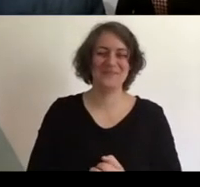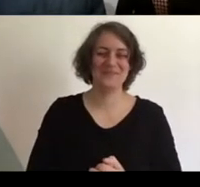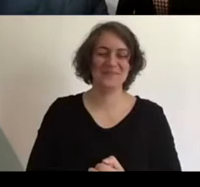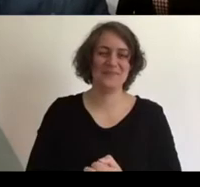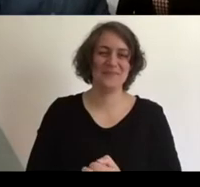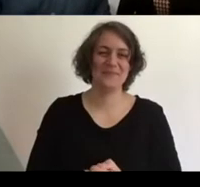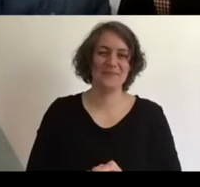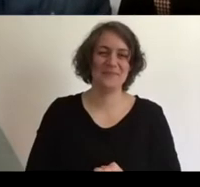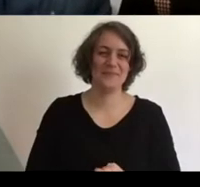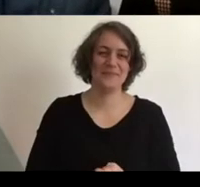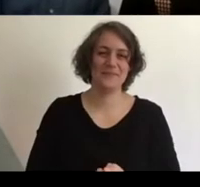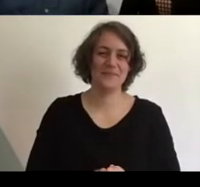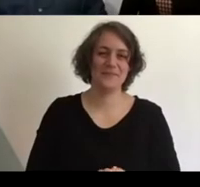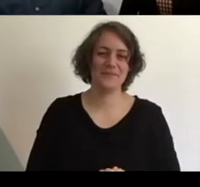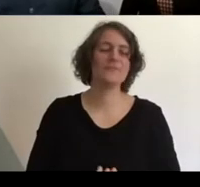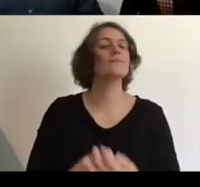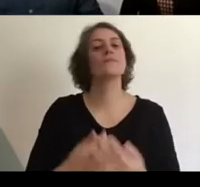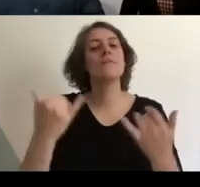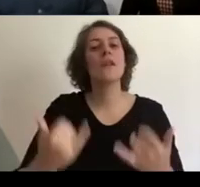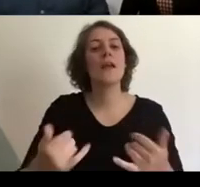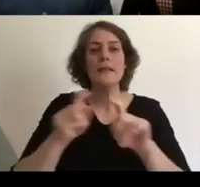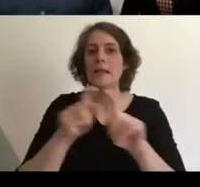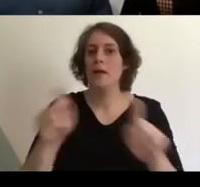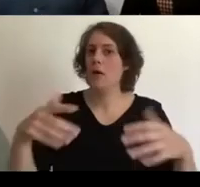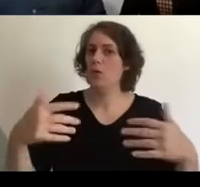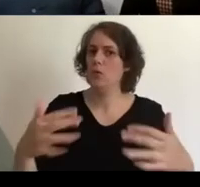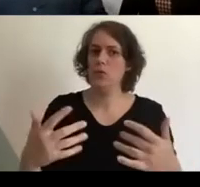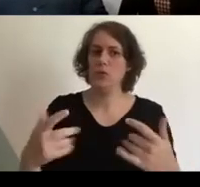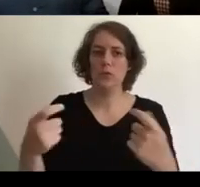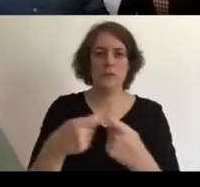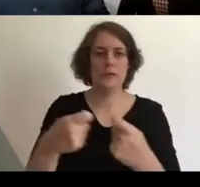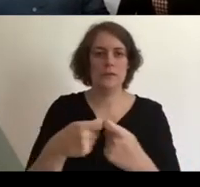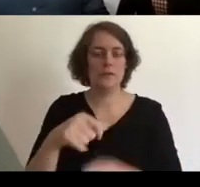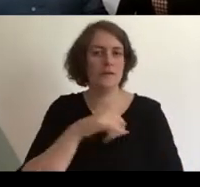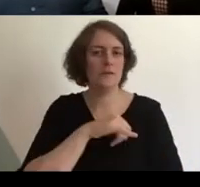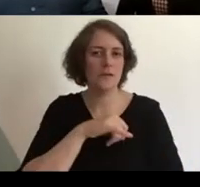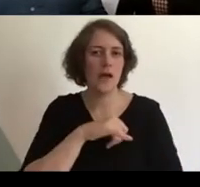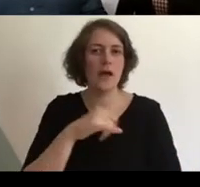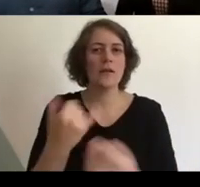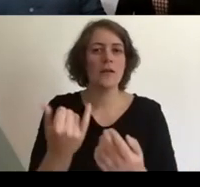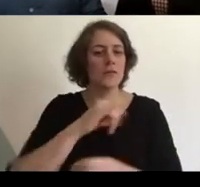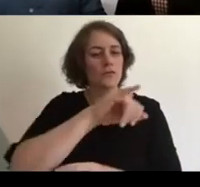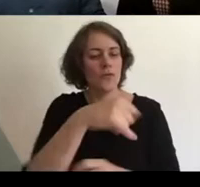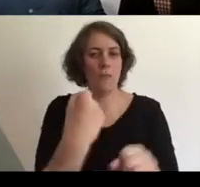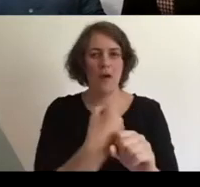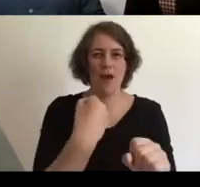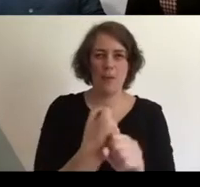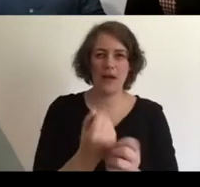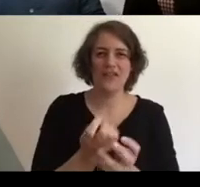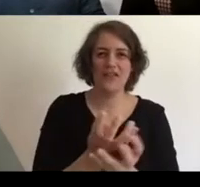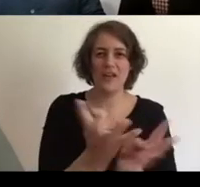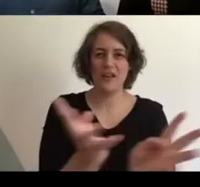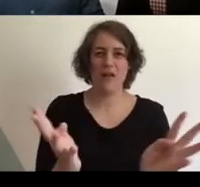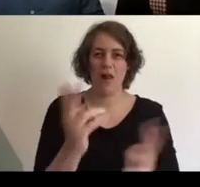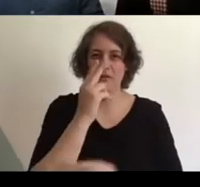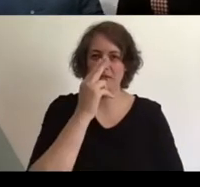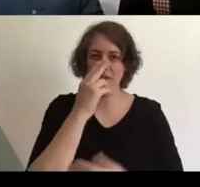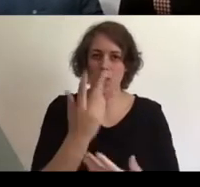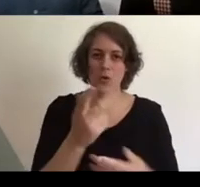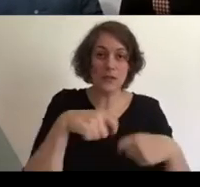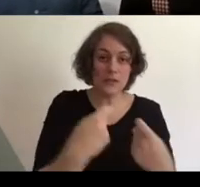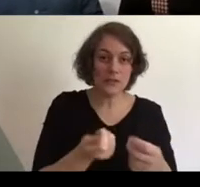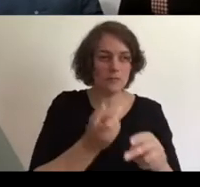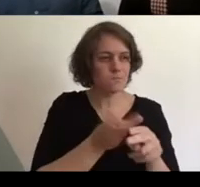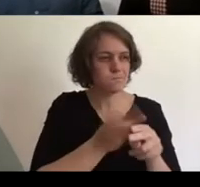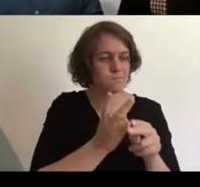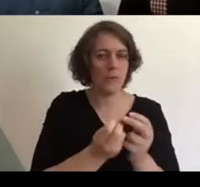Ja, ich finde unser Thema durchaus spannend. Es geht um Vielfalt im Job und wie ihr Vielfalt erlebt, wo ihr das schon erlebt,